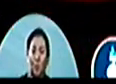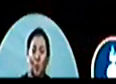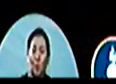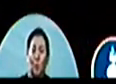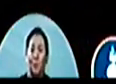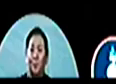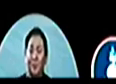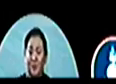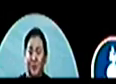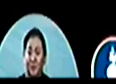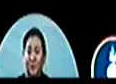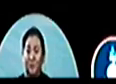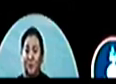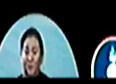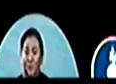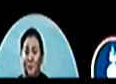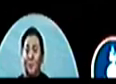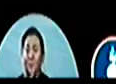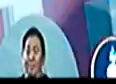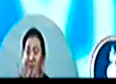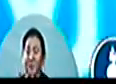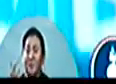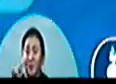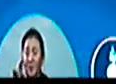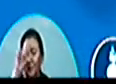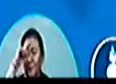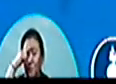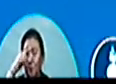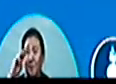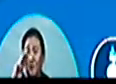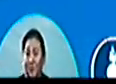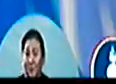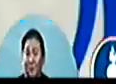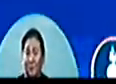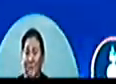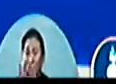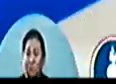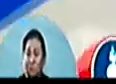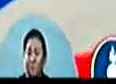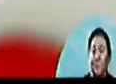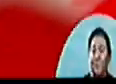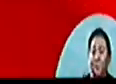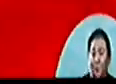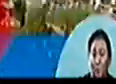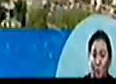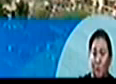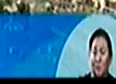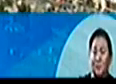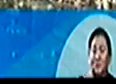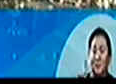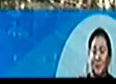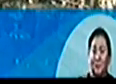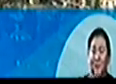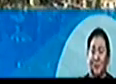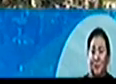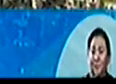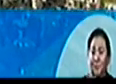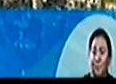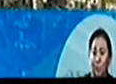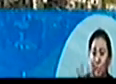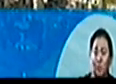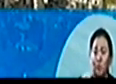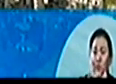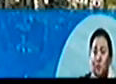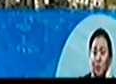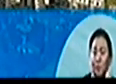саналаар эргүүлэн татах эрхцвийн боломжийг бүрдүүлнэ. Өвчлөгийг дэмждэг хууль. Эдийн засгийн эрх чөлөө бол